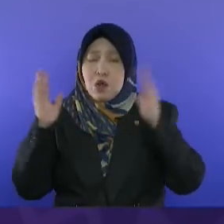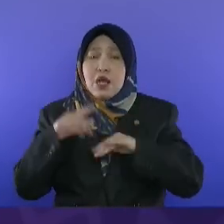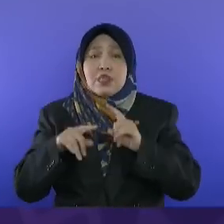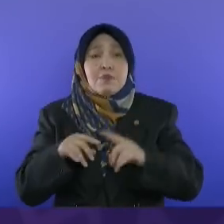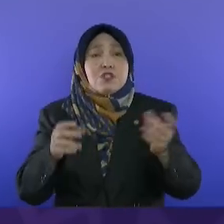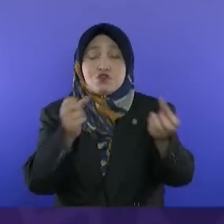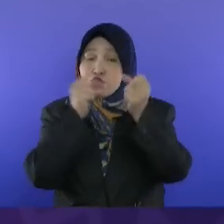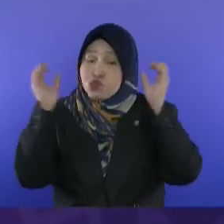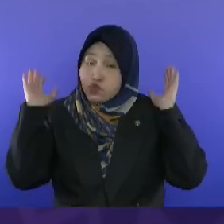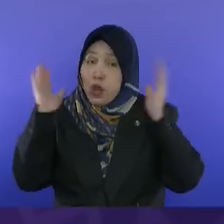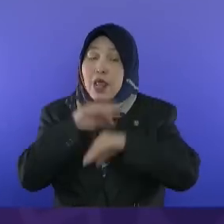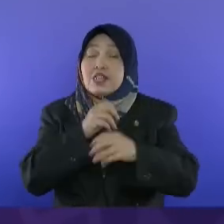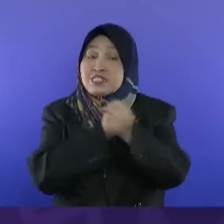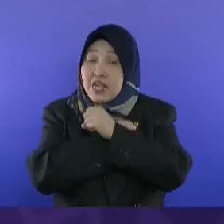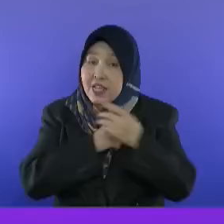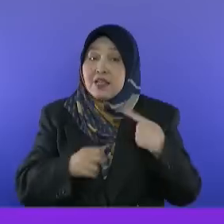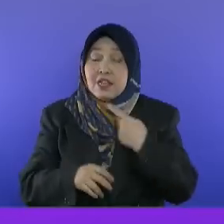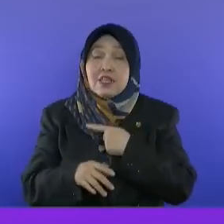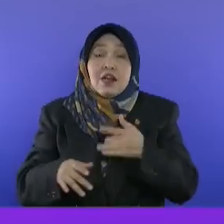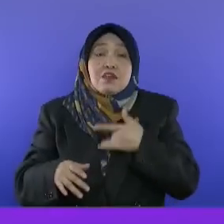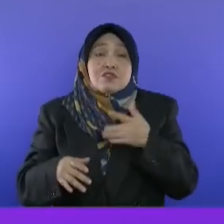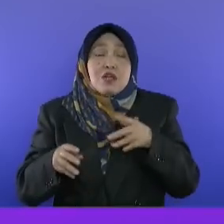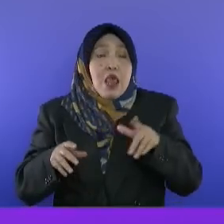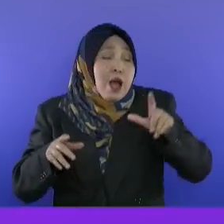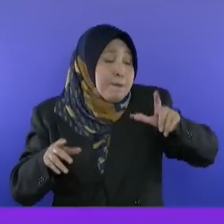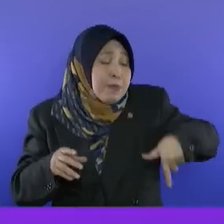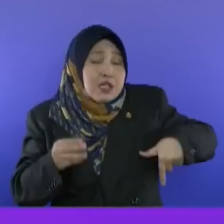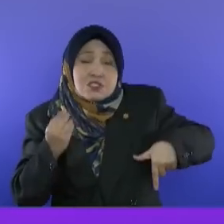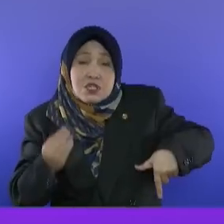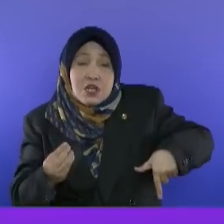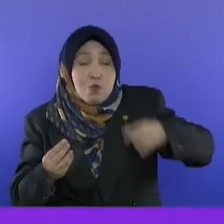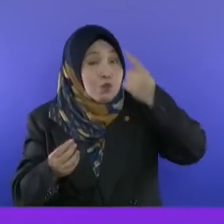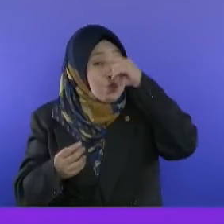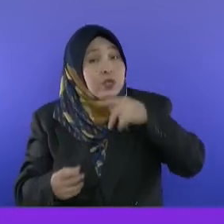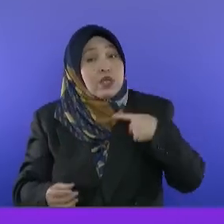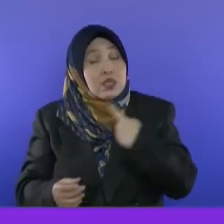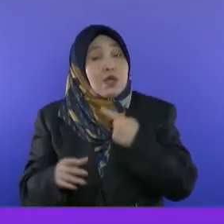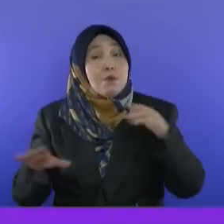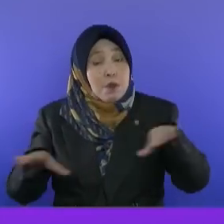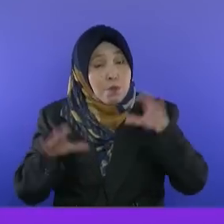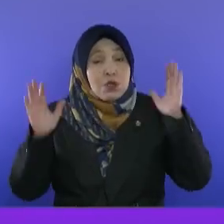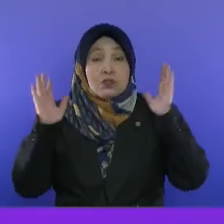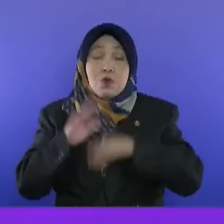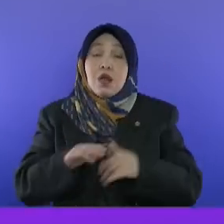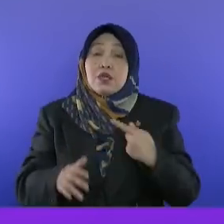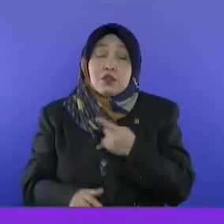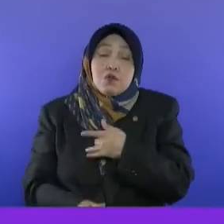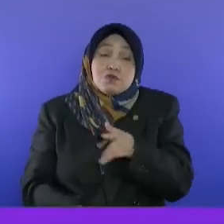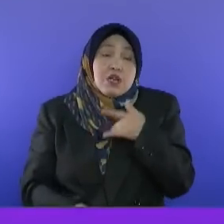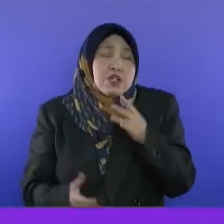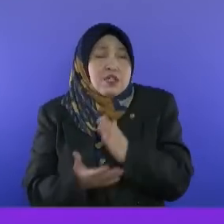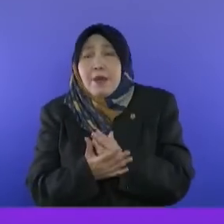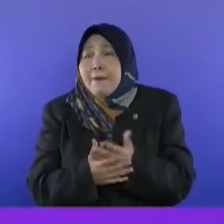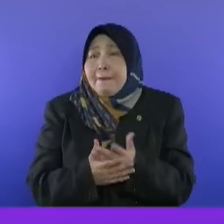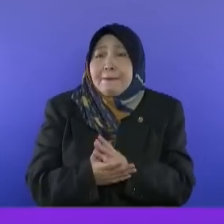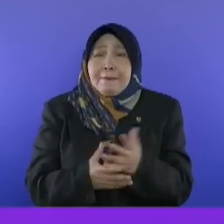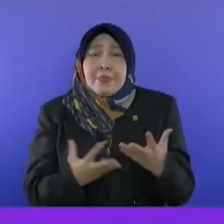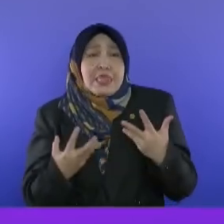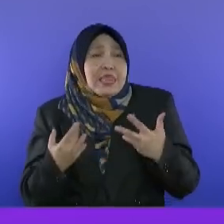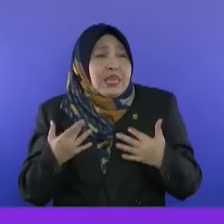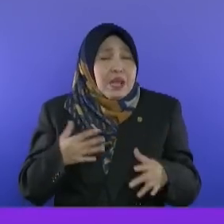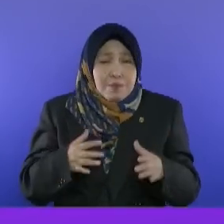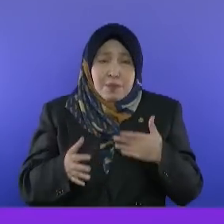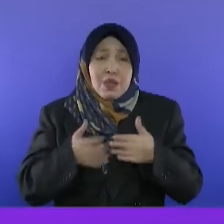salat Sayang gitu sampaikan kalau kita lihat semacam lambat sedikit saja untuk kita mendirikan Salat kita sudah ada semacam gelisah ya walaupun